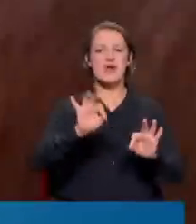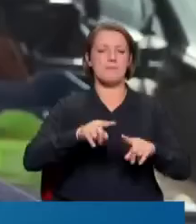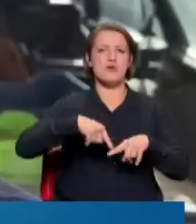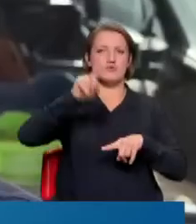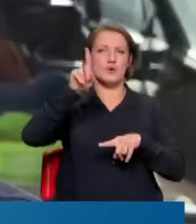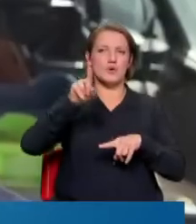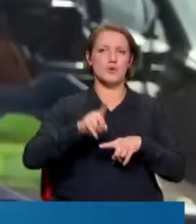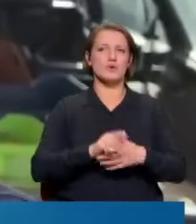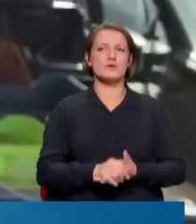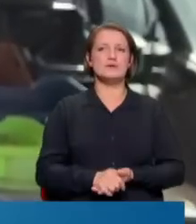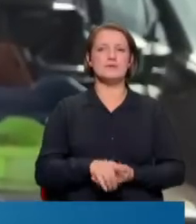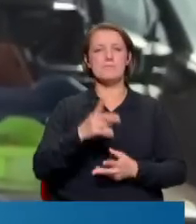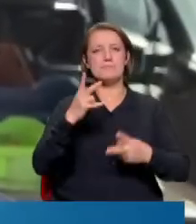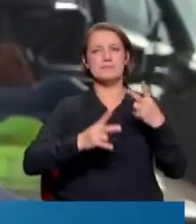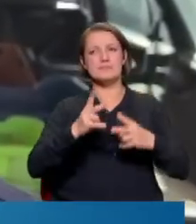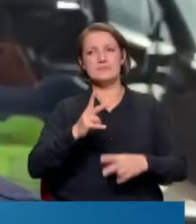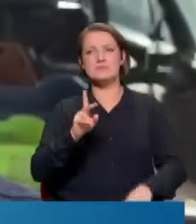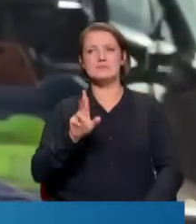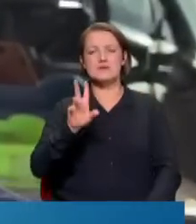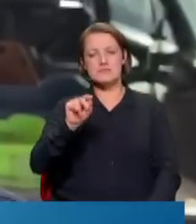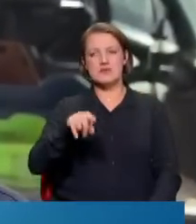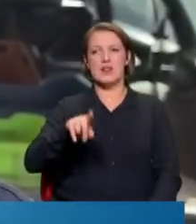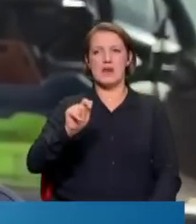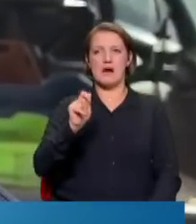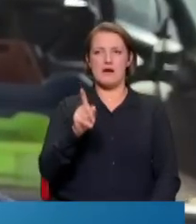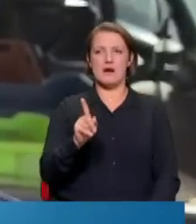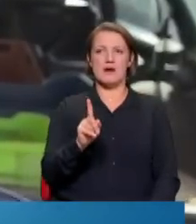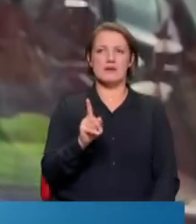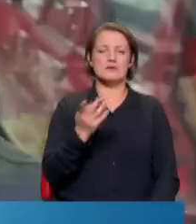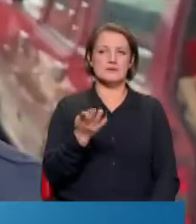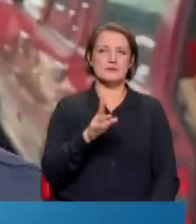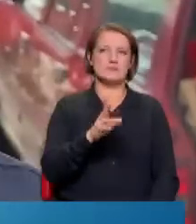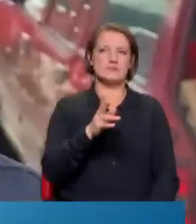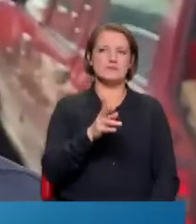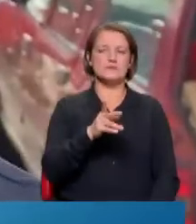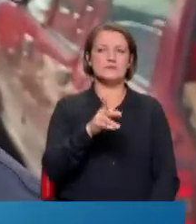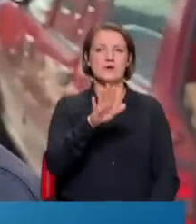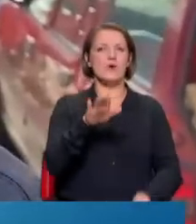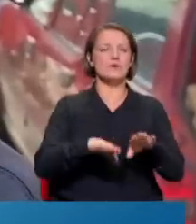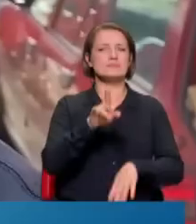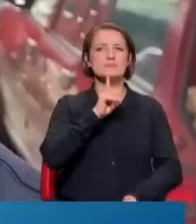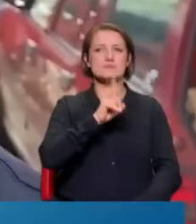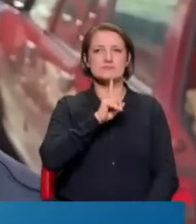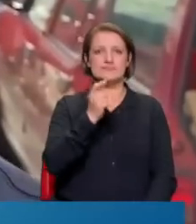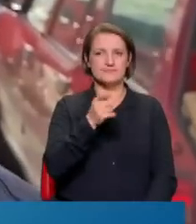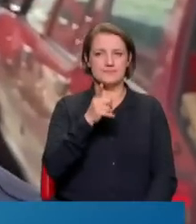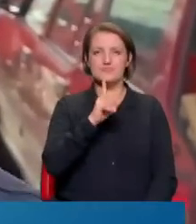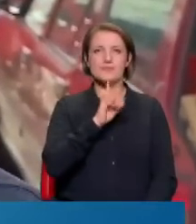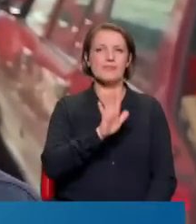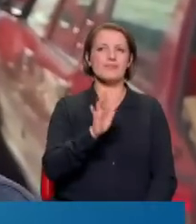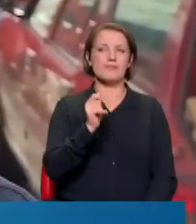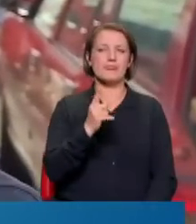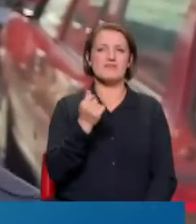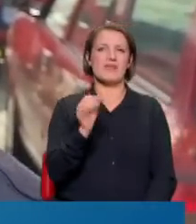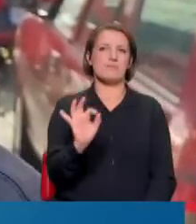başlıyor gününe göre değişiyor 2 gün önce HS 50 liraydı bugün 70 Hani yarın gene belki düşer orta mezgit 100 irim git 150 lira